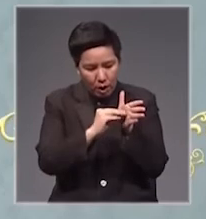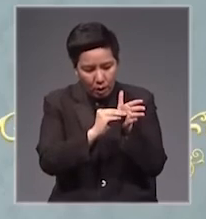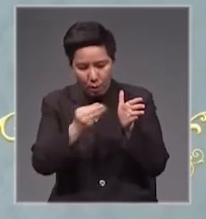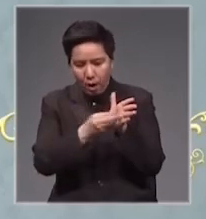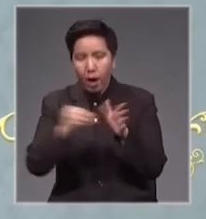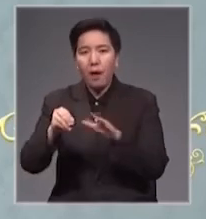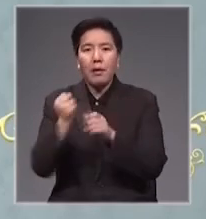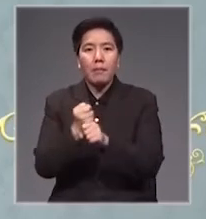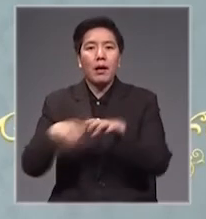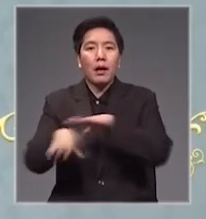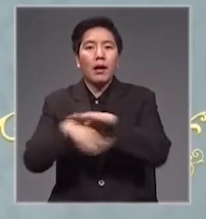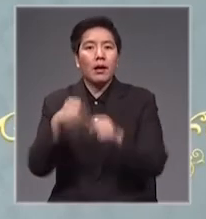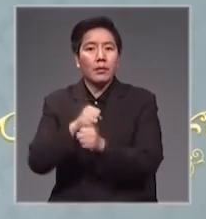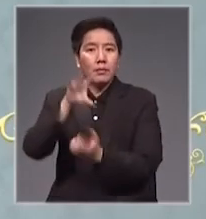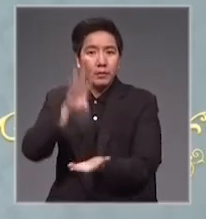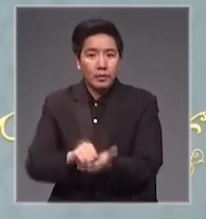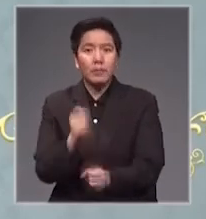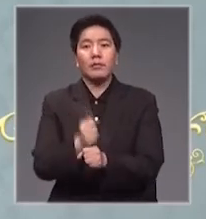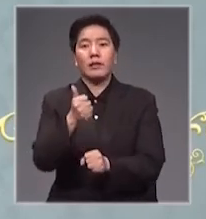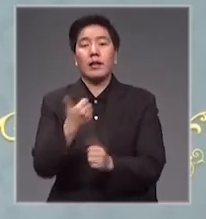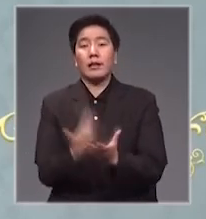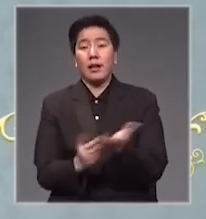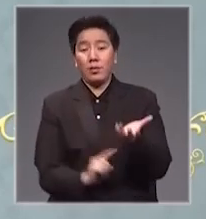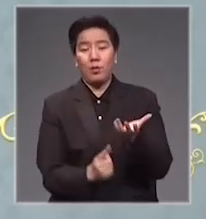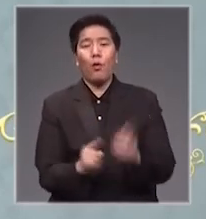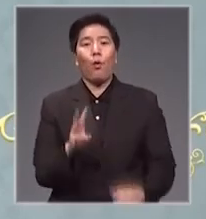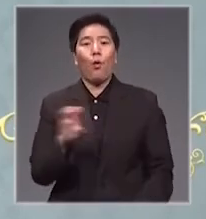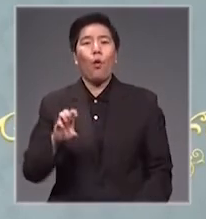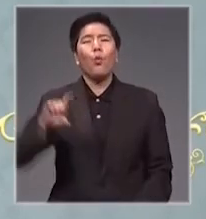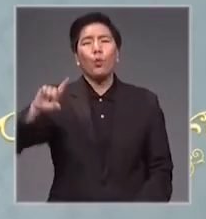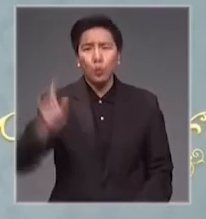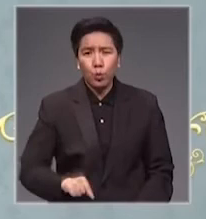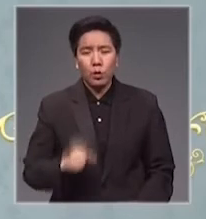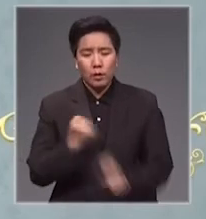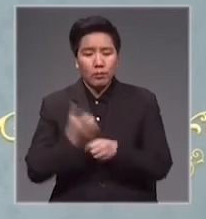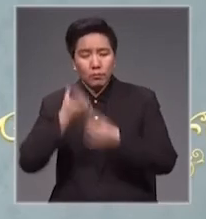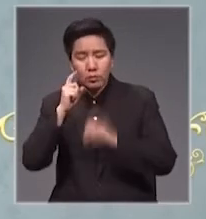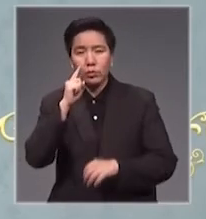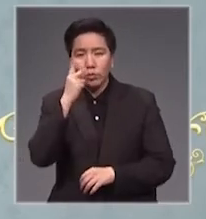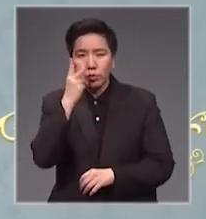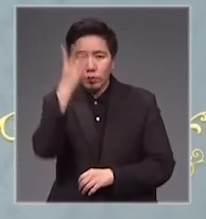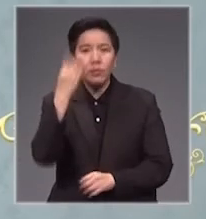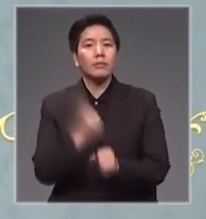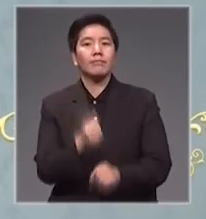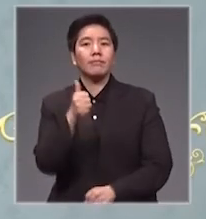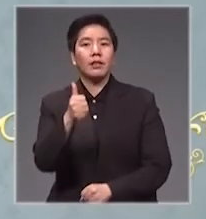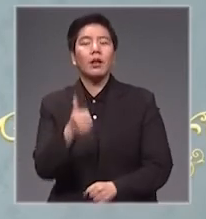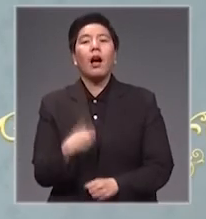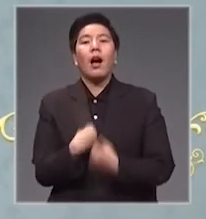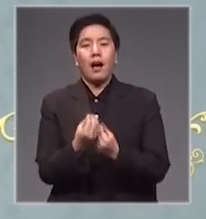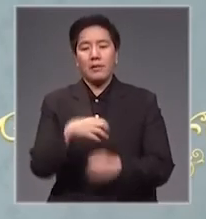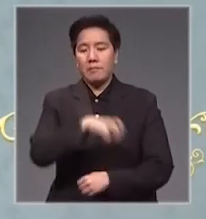กว่ามากกิโลกรัมละแค่600บาทและยังสามารถนำกลับมาใช้ใหม่รีไซเคิลได้อีกด้วยนะครับก็ขอให้หน่วยงานความมั่นคงนำไป